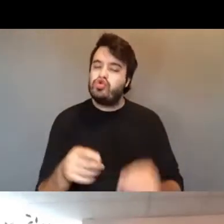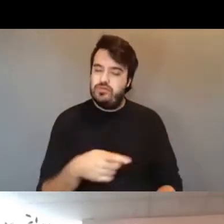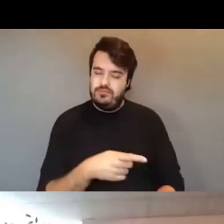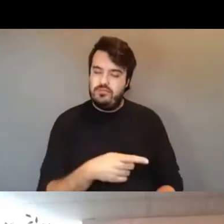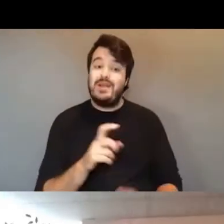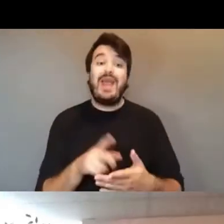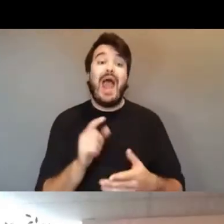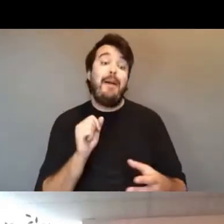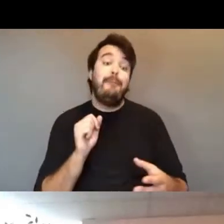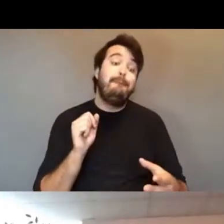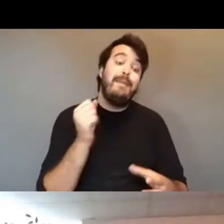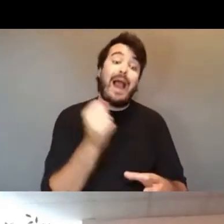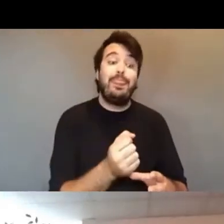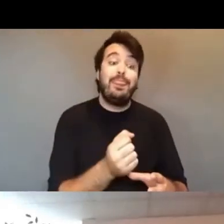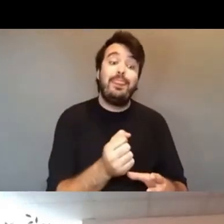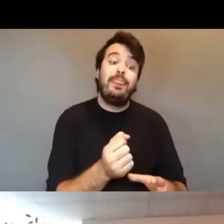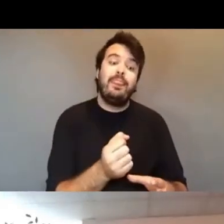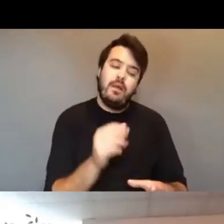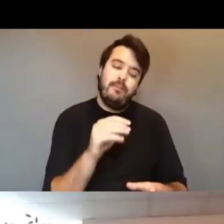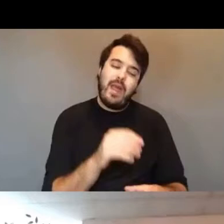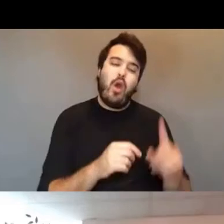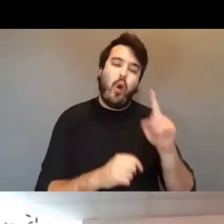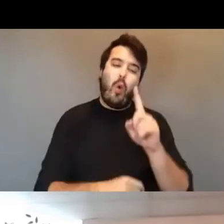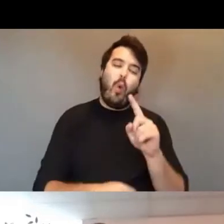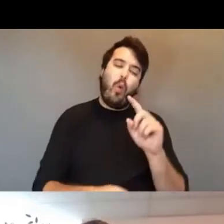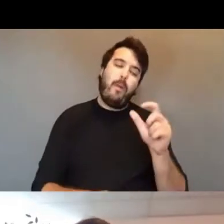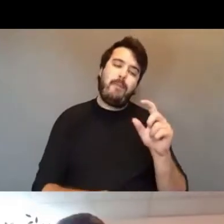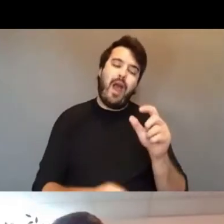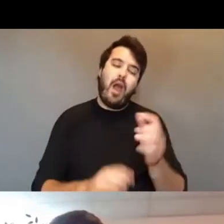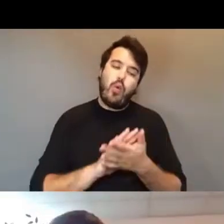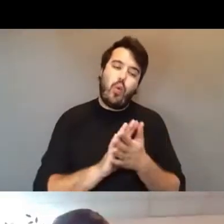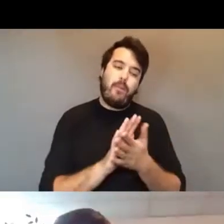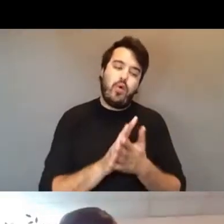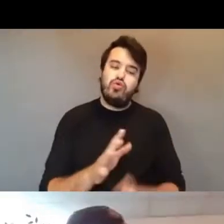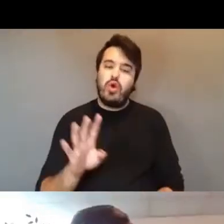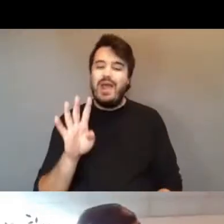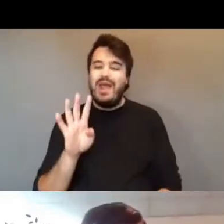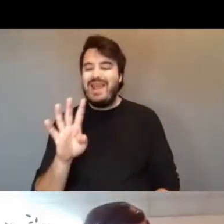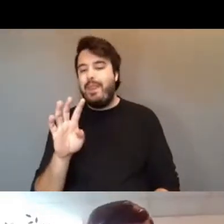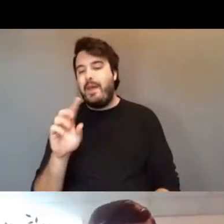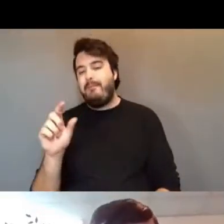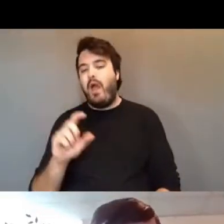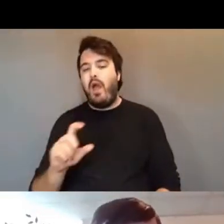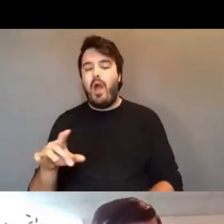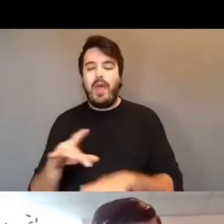plantez ça, une part de compost, puis 4 parts de terreau.